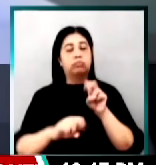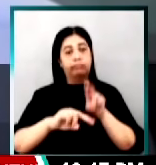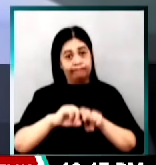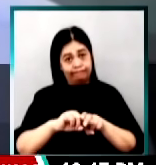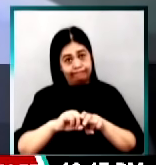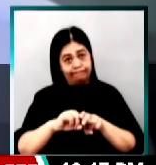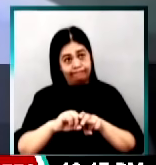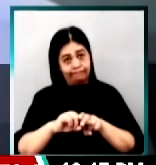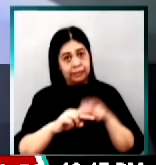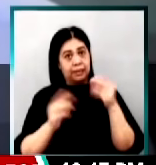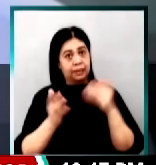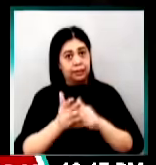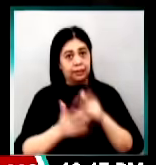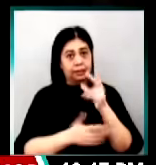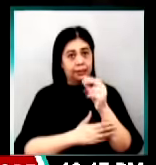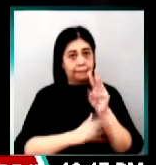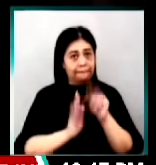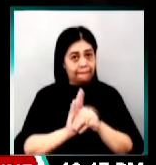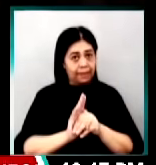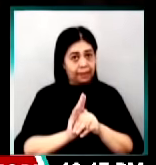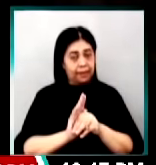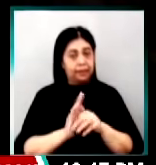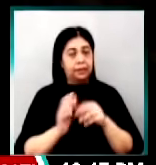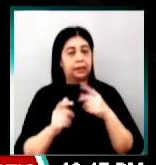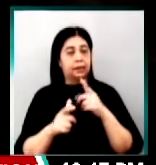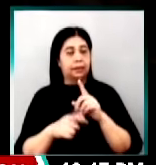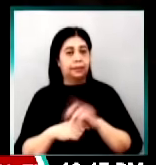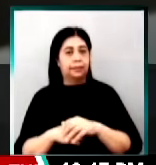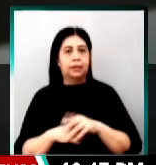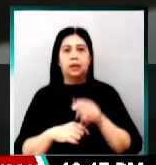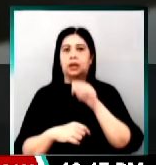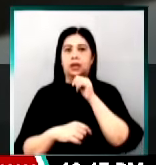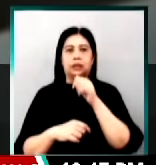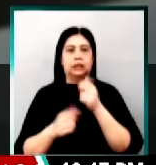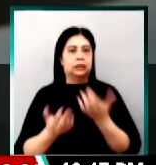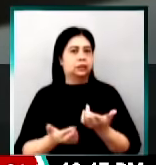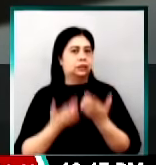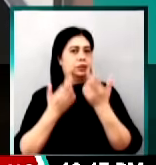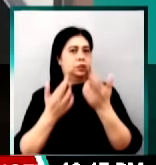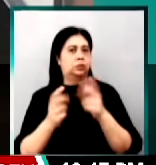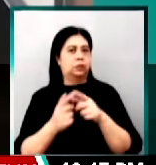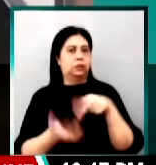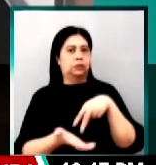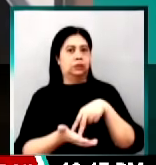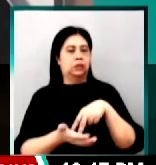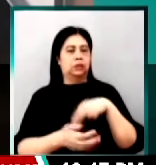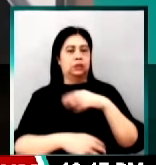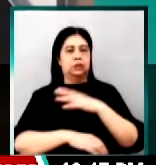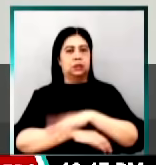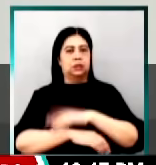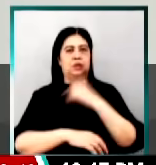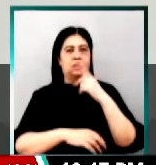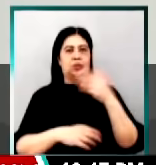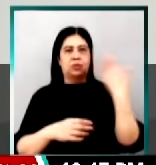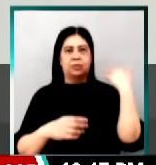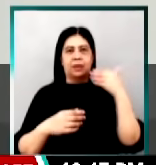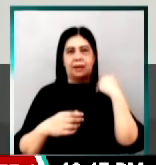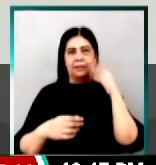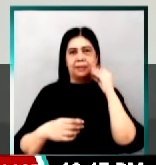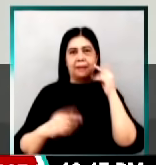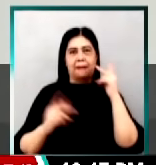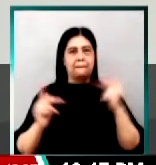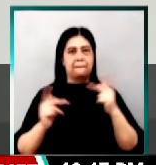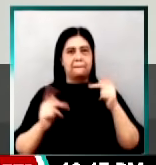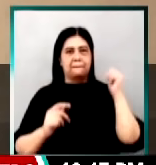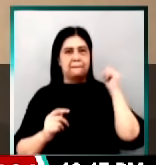another 30 minutes to an hour. Hindi rin anya inirekomenda ang standing desk sa mga may pre-existing back pains, may